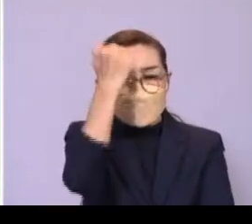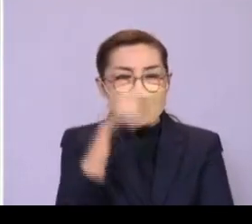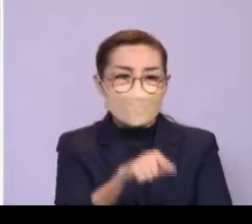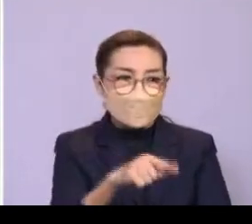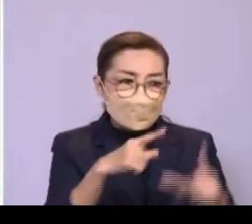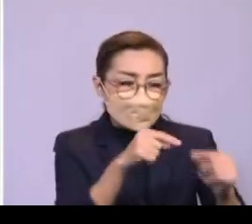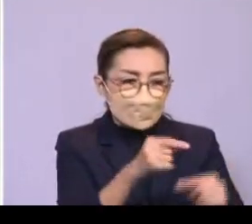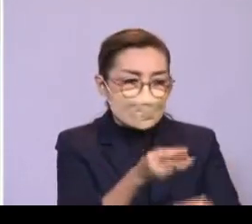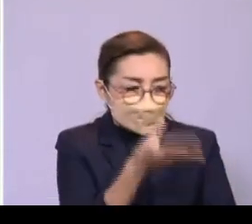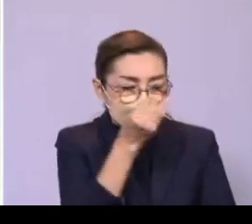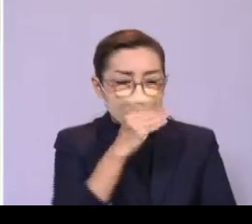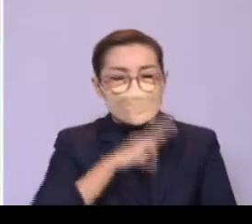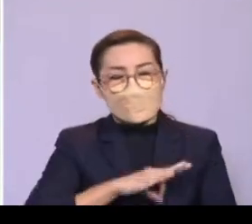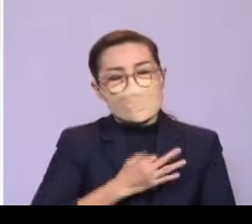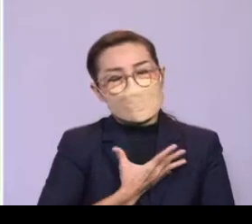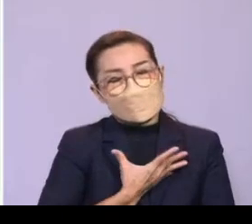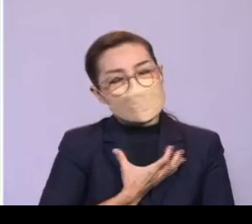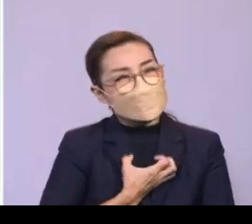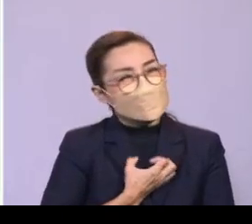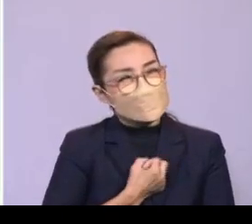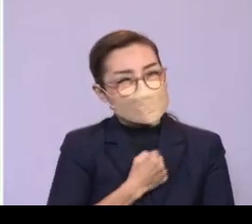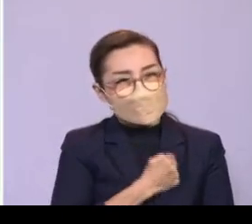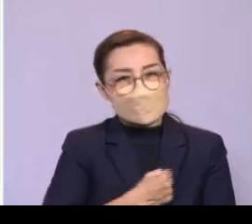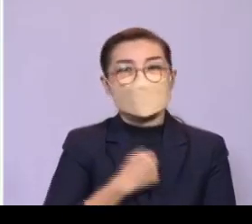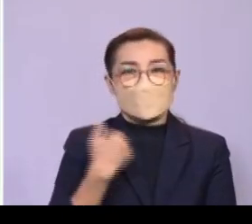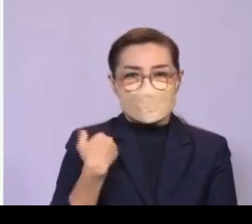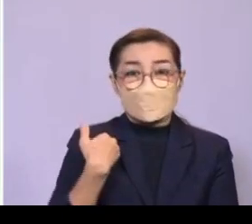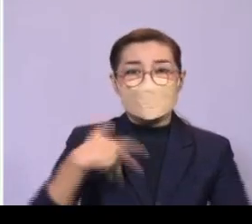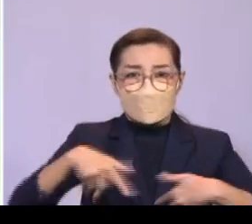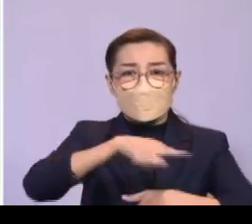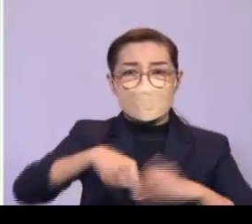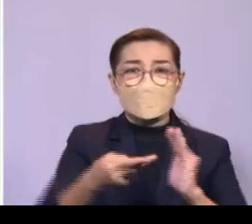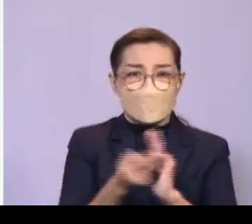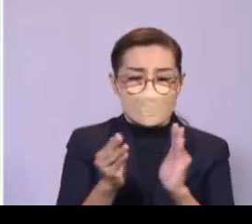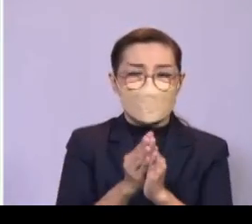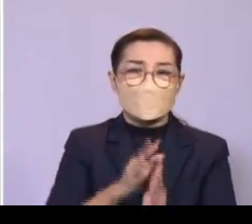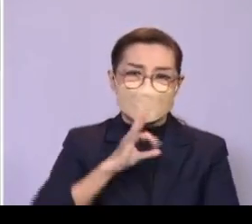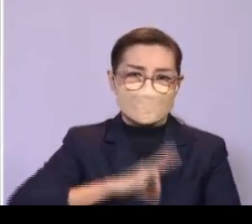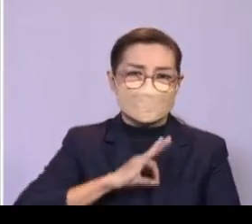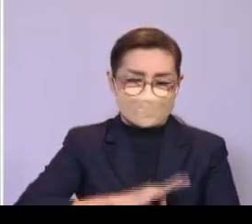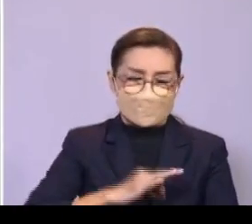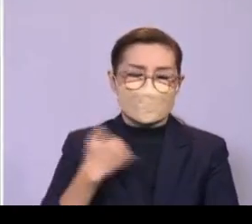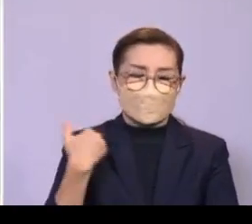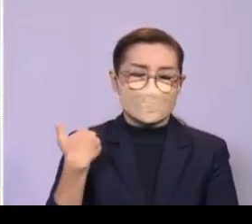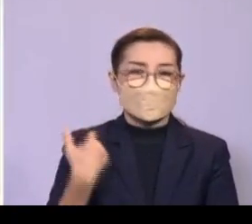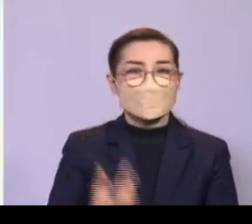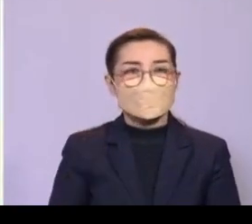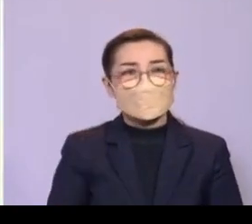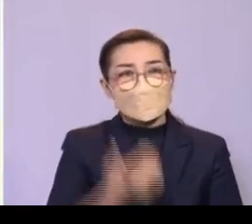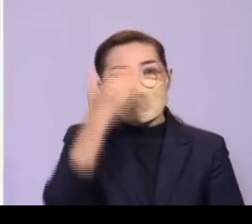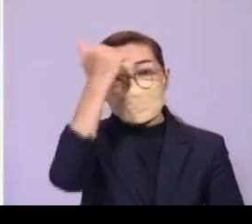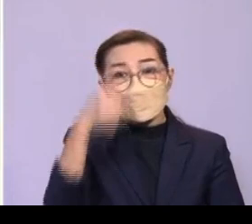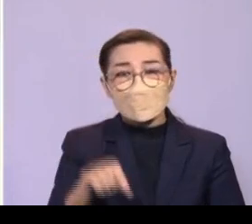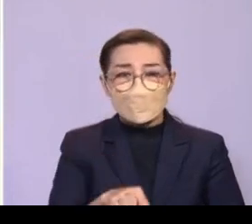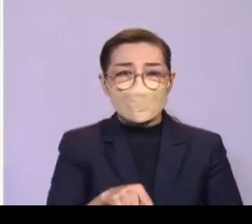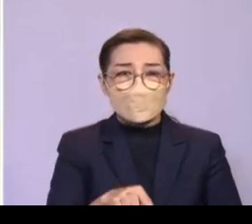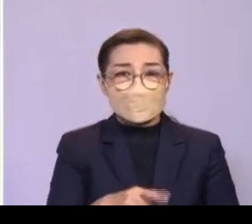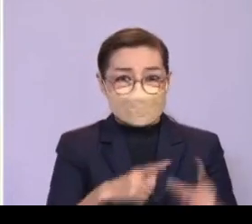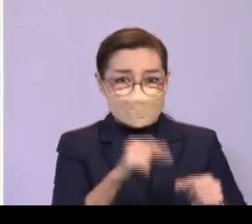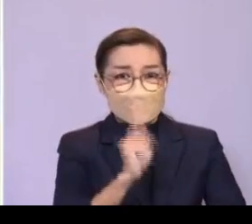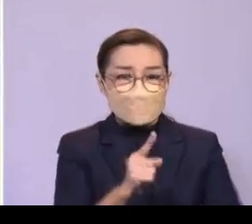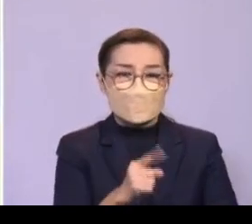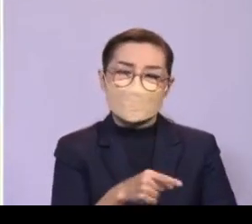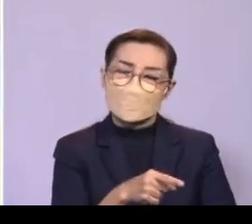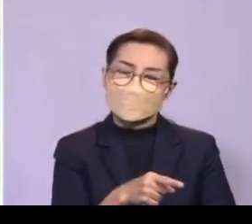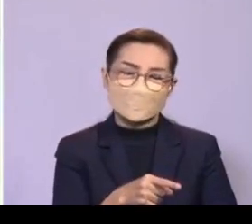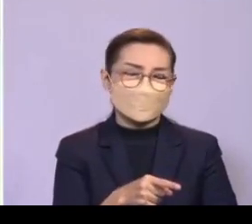ตุสะเทือนใจอย่างนึงสำหรับคนในหนองบัวค่ะเพราะว่าเหตุการณ์นี้ไม่น่าเกิดขึ้น